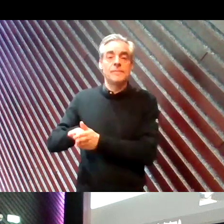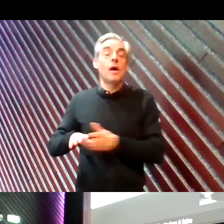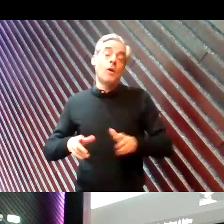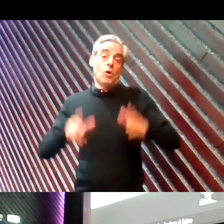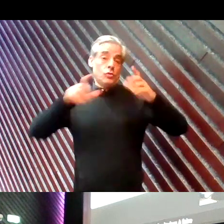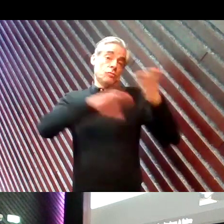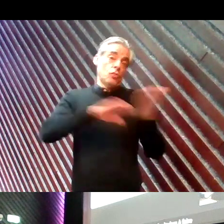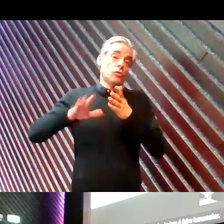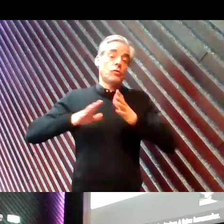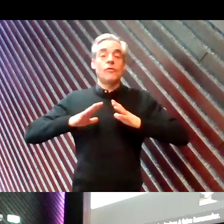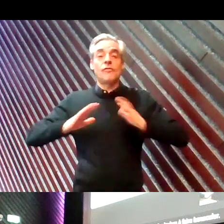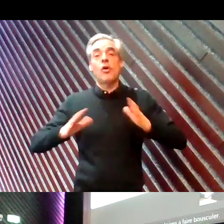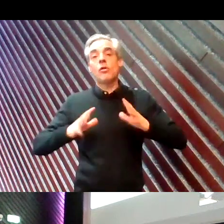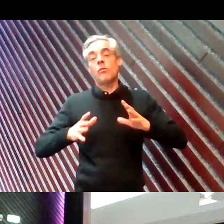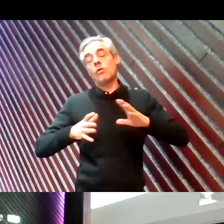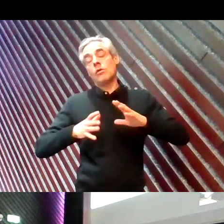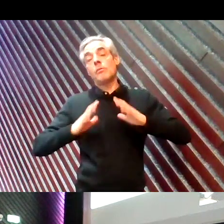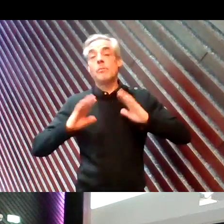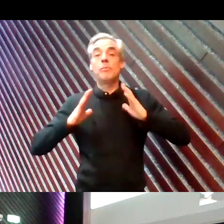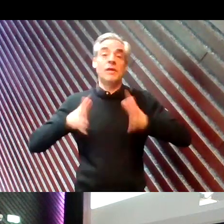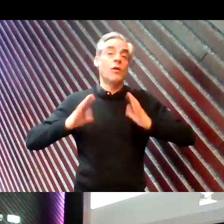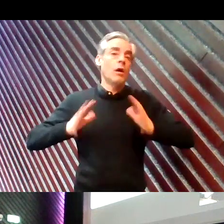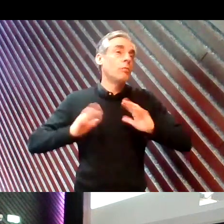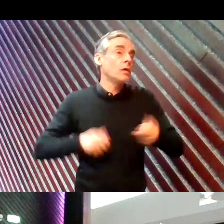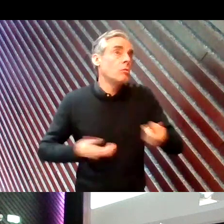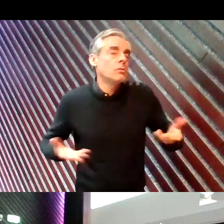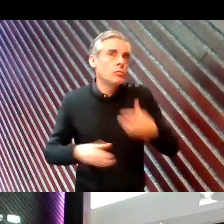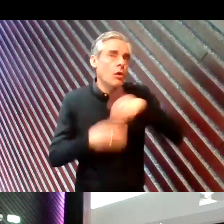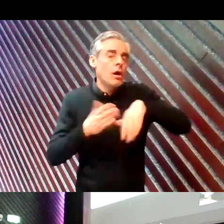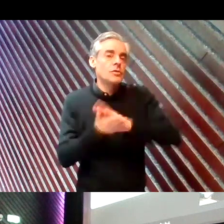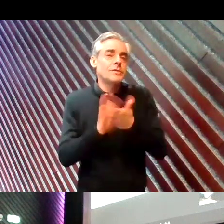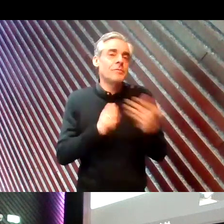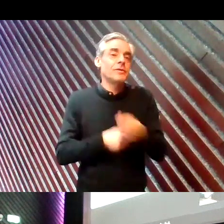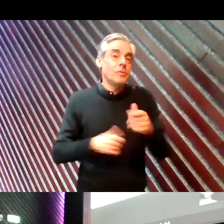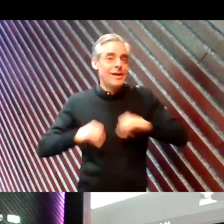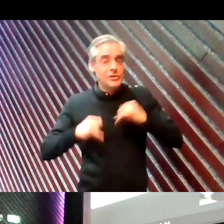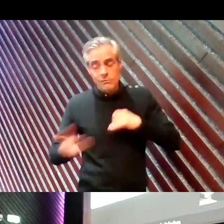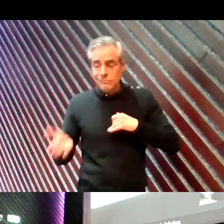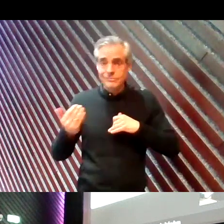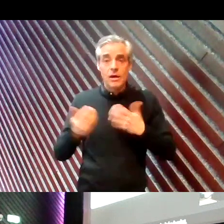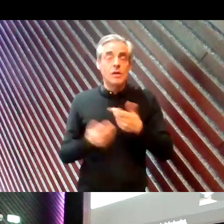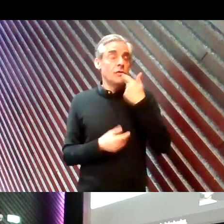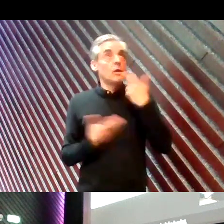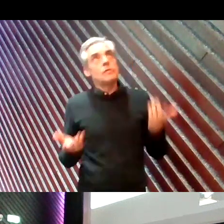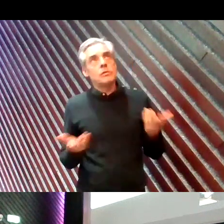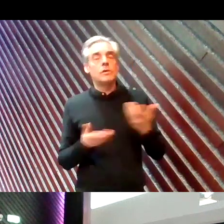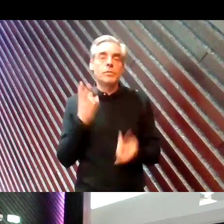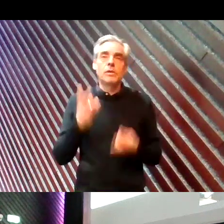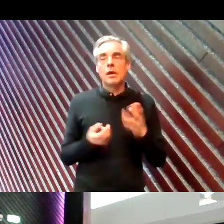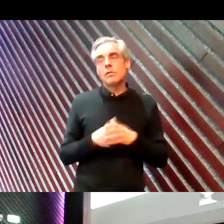bénévolat, tout simple, le bénévolat soit dans une association, mais aujourd'hui, ce qui est très intéressant, c'est des nouvelles jeunes. Les jeunes n'ont plus envie forcément